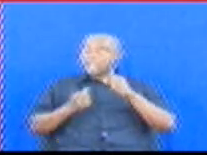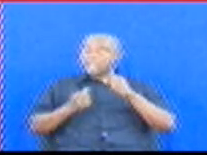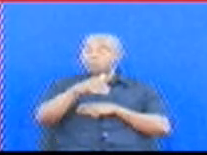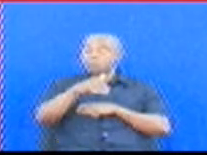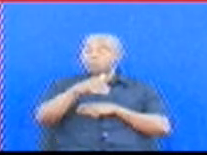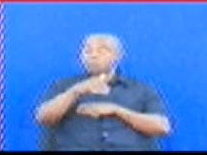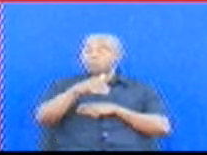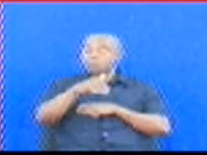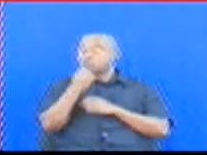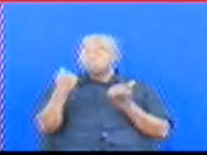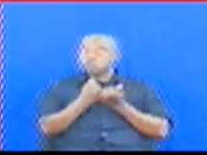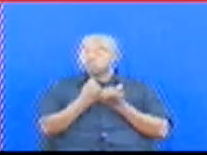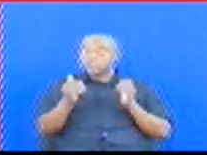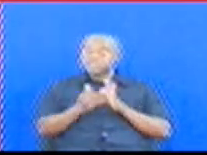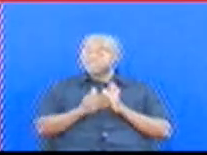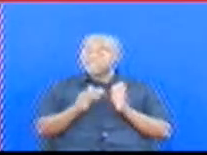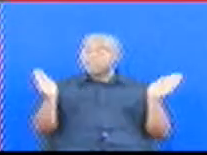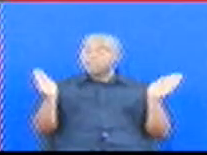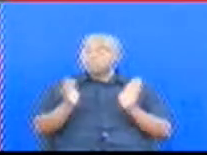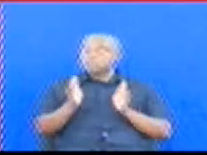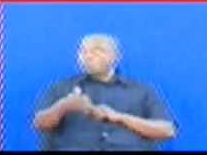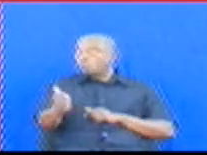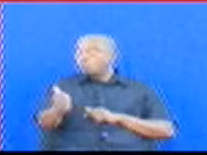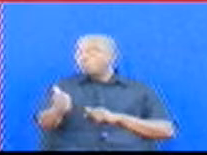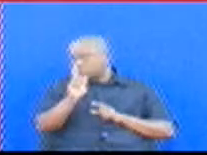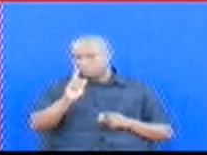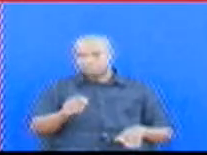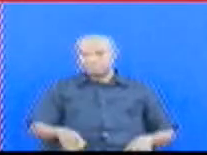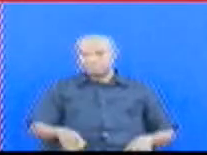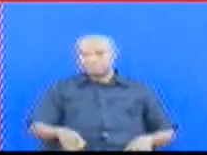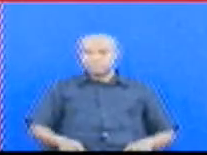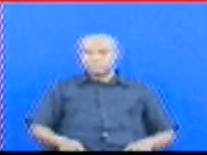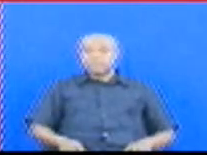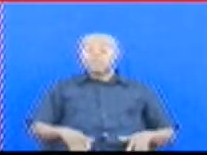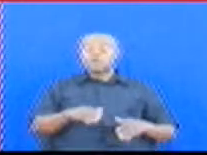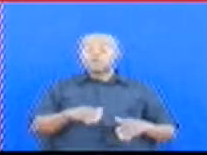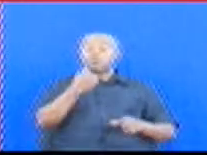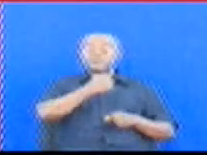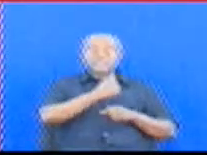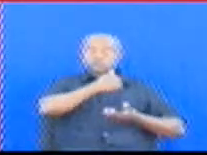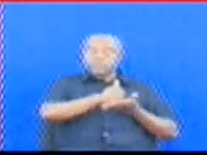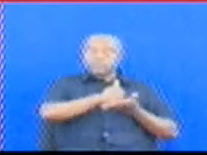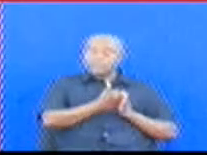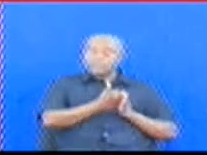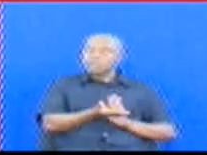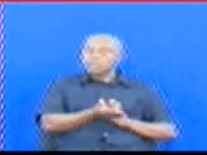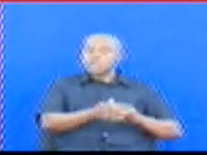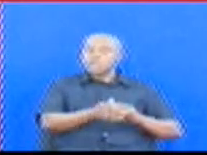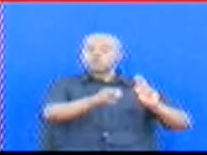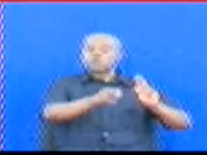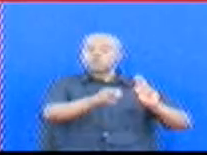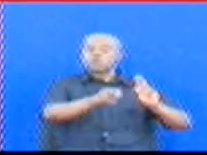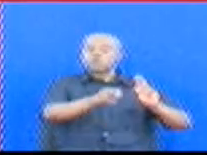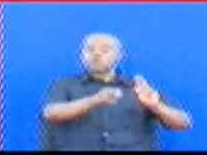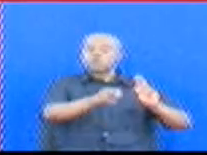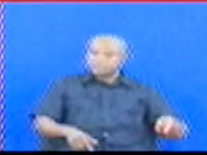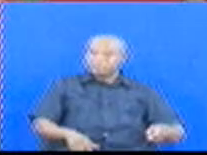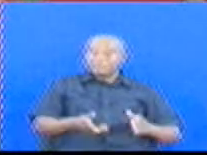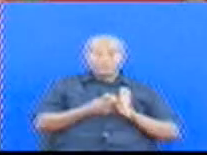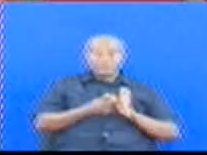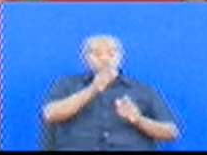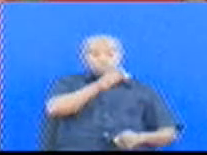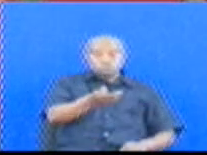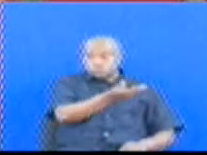zitawafavor, kwa sababu mwisho wa siku hamtakaa milele. Watumishi wa idara ya mahakama, immunity kwa mtumishi, kwa mtu yoyote kwenye